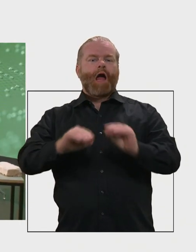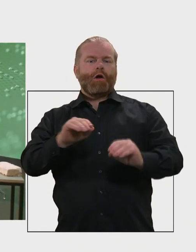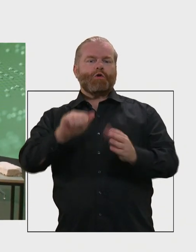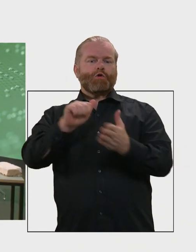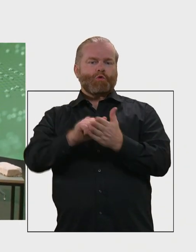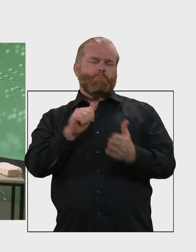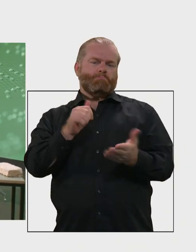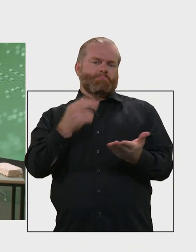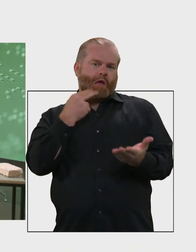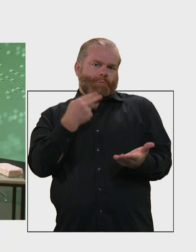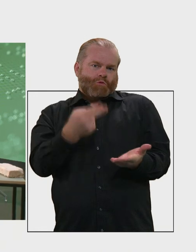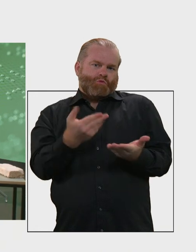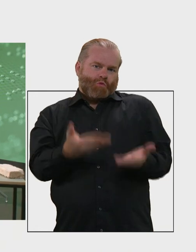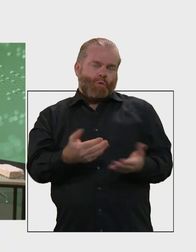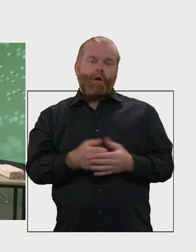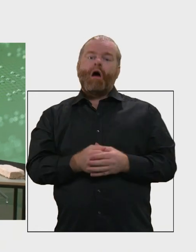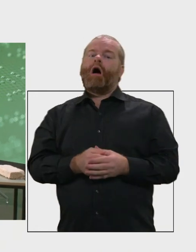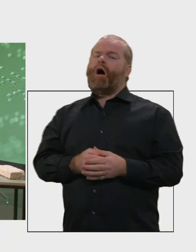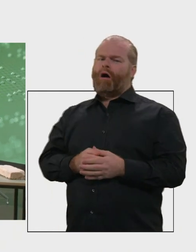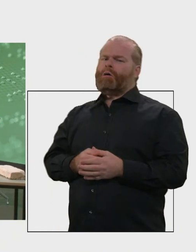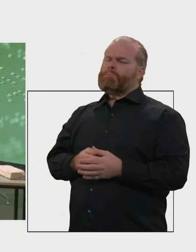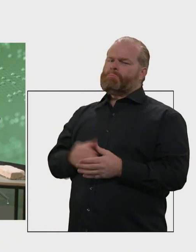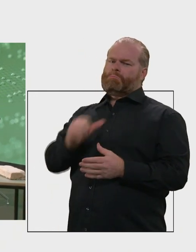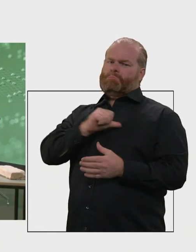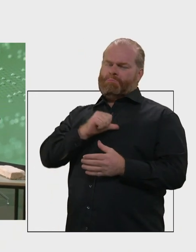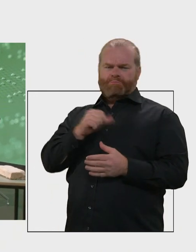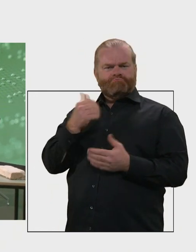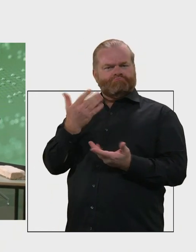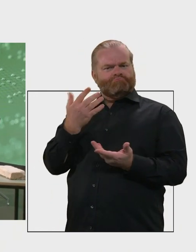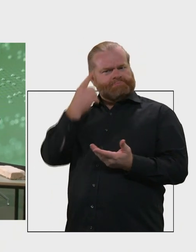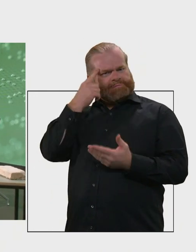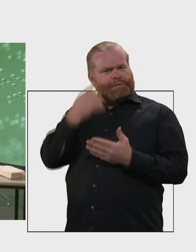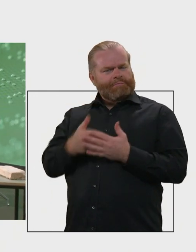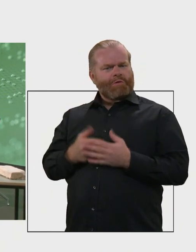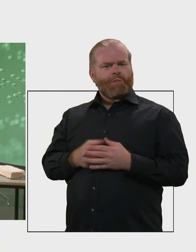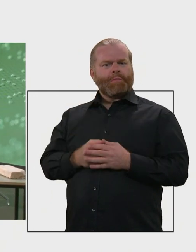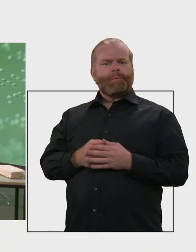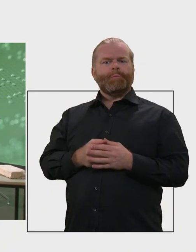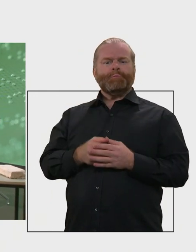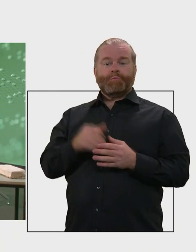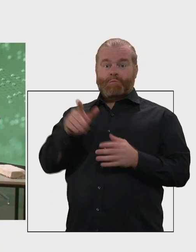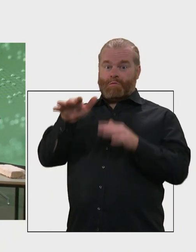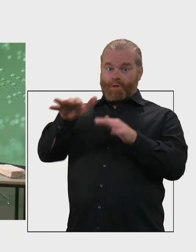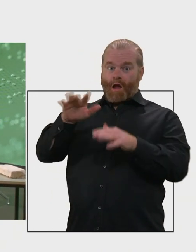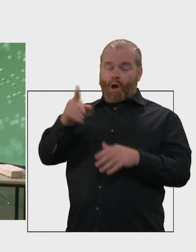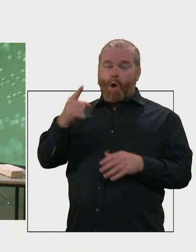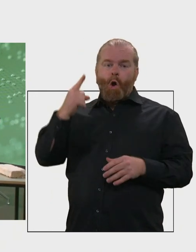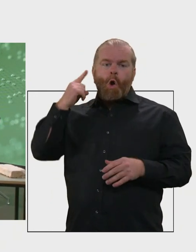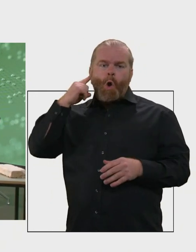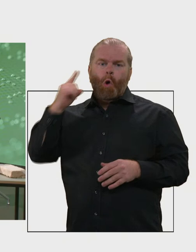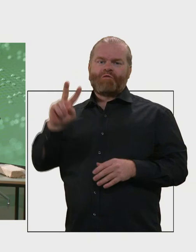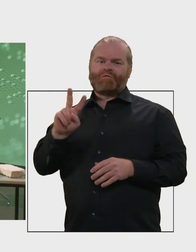Ihr habt eine Hörversion auch mitgeliefert. Wie wichtig war das, das zu machen?